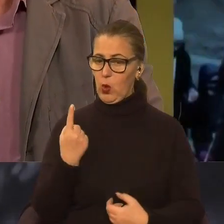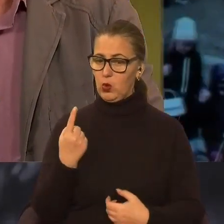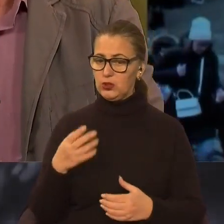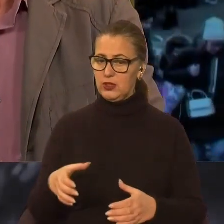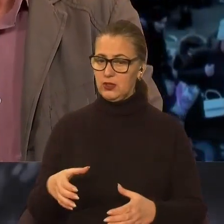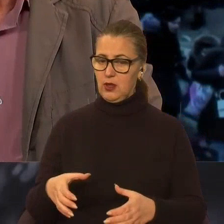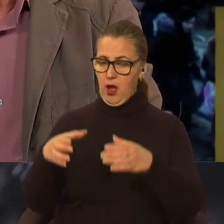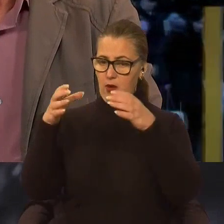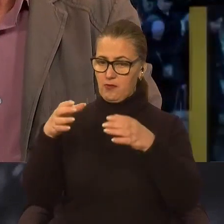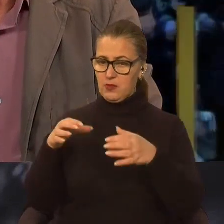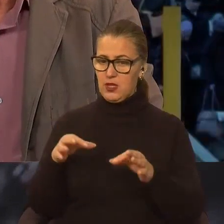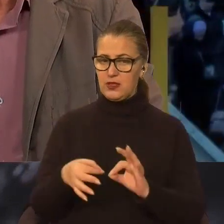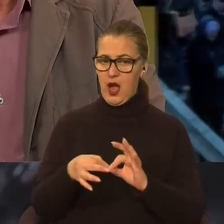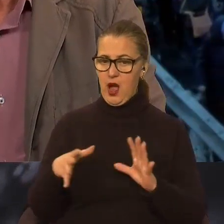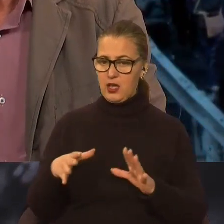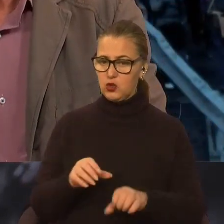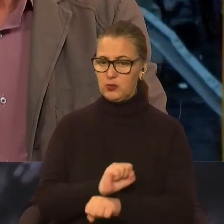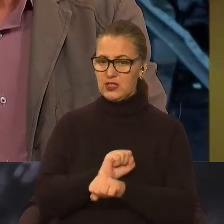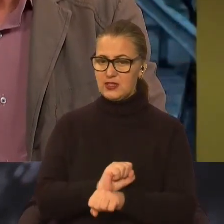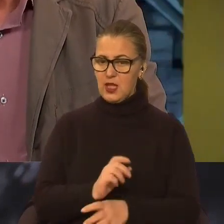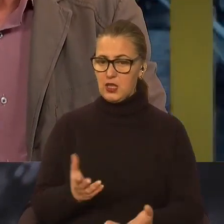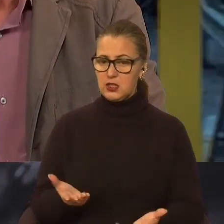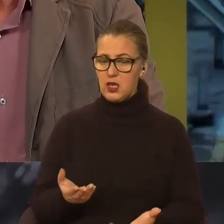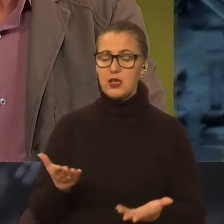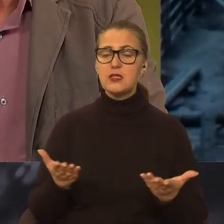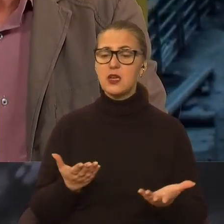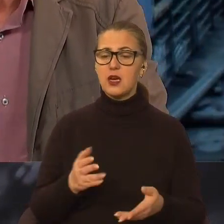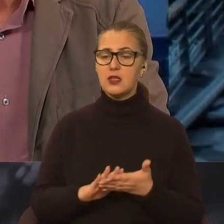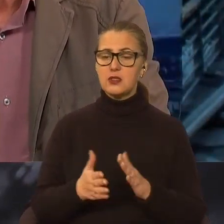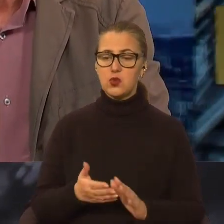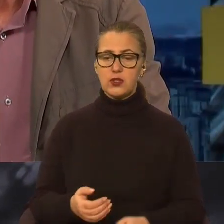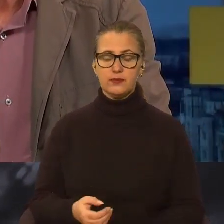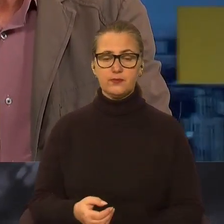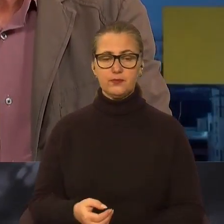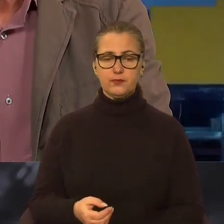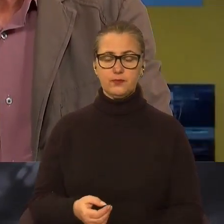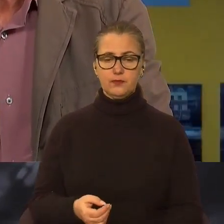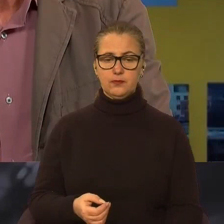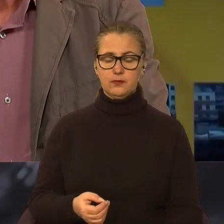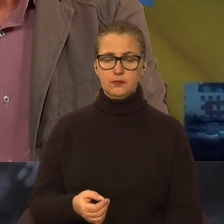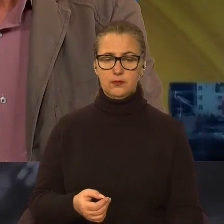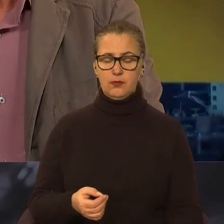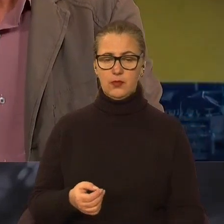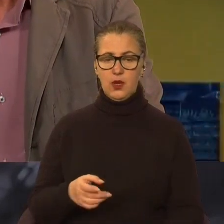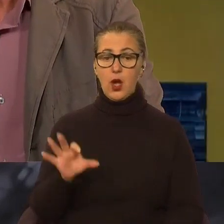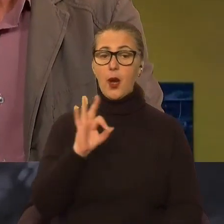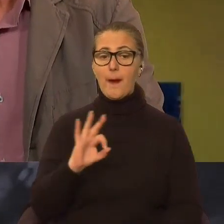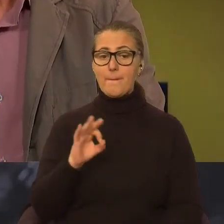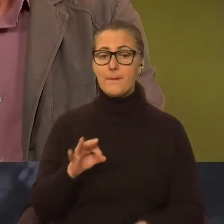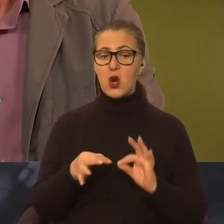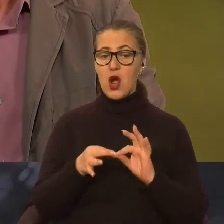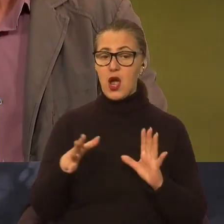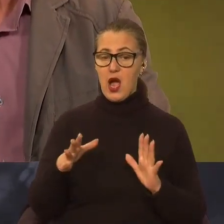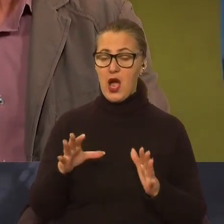блок на атомних електростанціях якась ситуація щодо атомних блоків вони